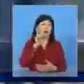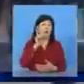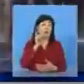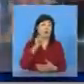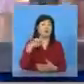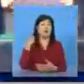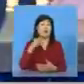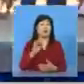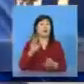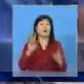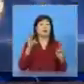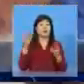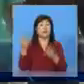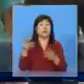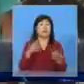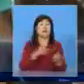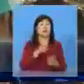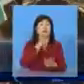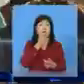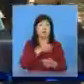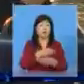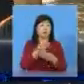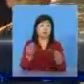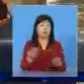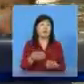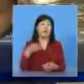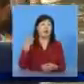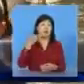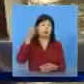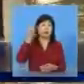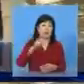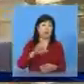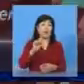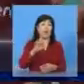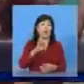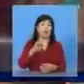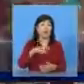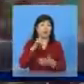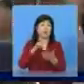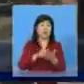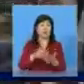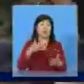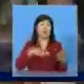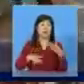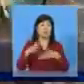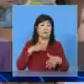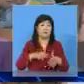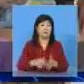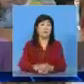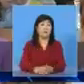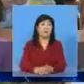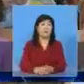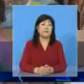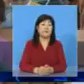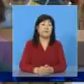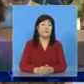би билет, балмұздақ үлестірді. Ақтөбе жеріне келген арыстық балалардың да көңілі шат-шадыман.